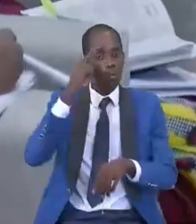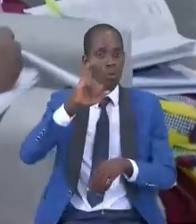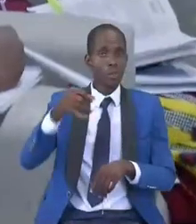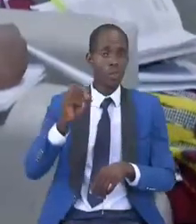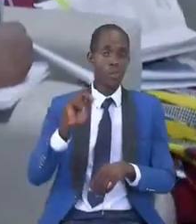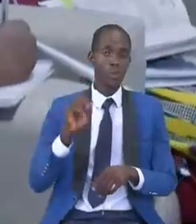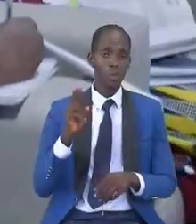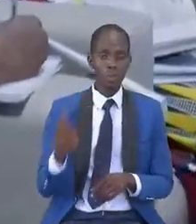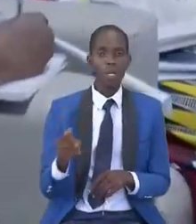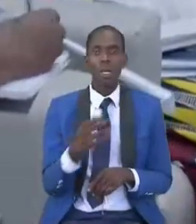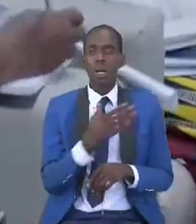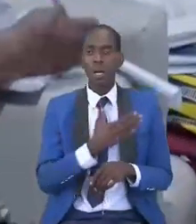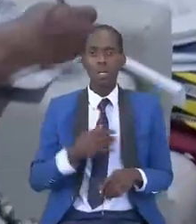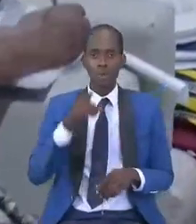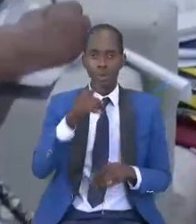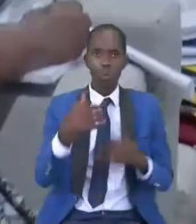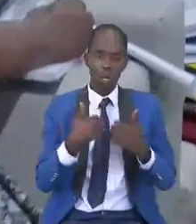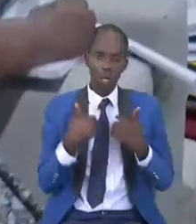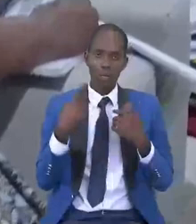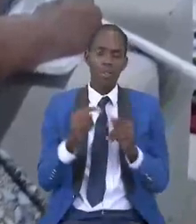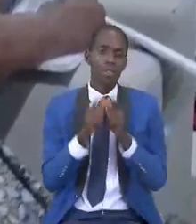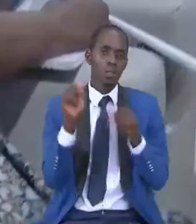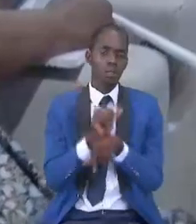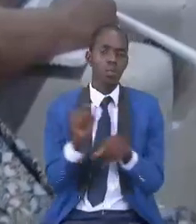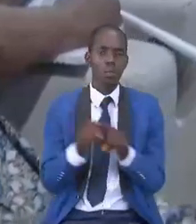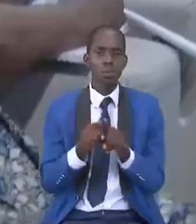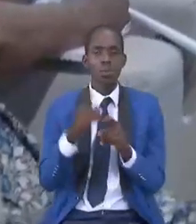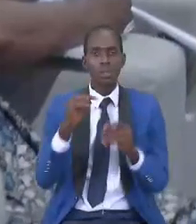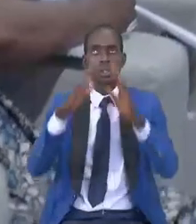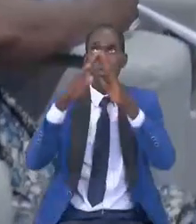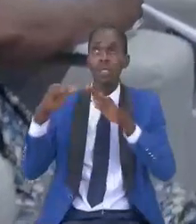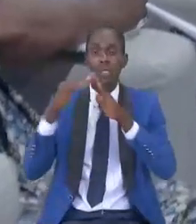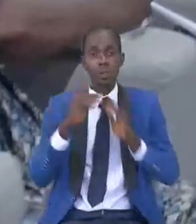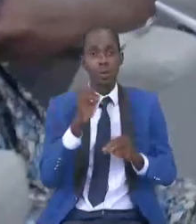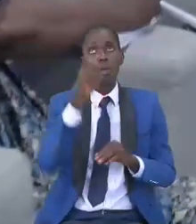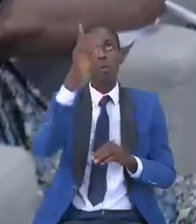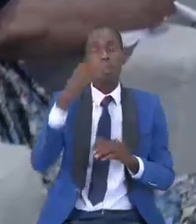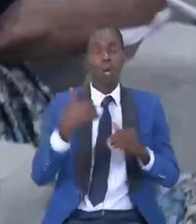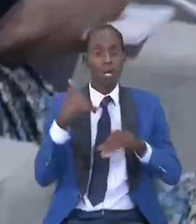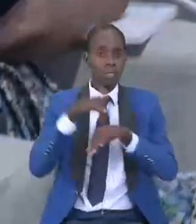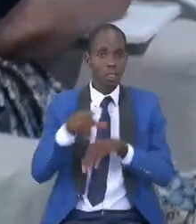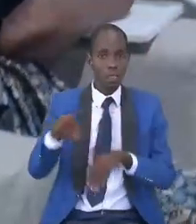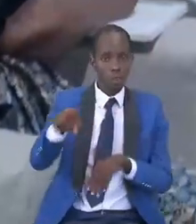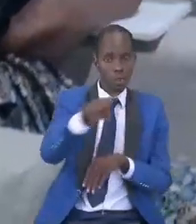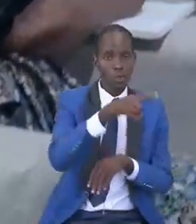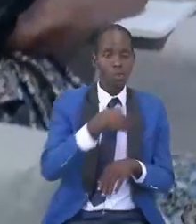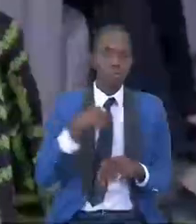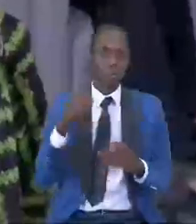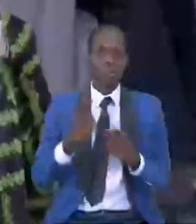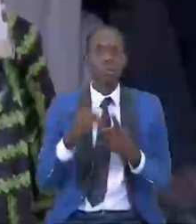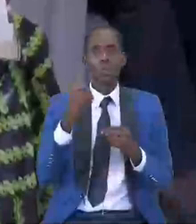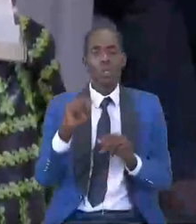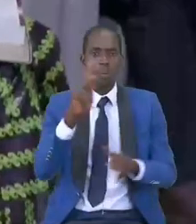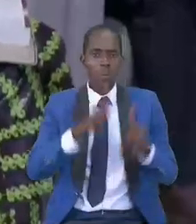Jonas. Et nous avons la grande commission également. Les villes où le Seigneur nous a envoyés. Les villes et